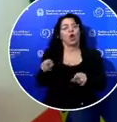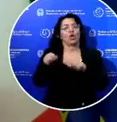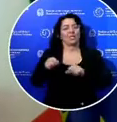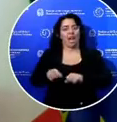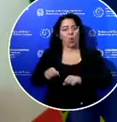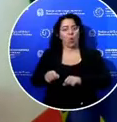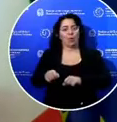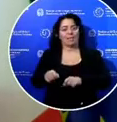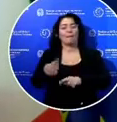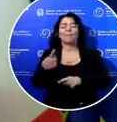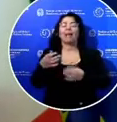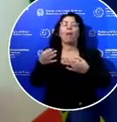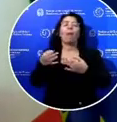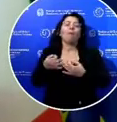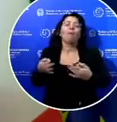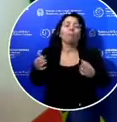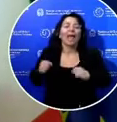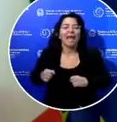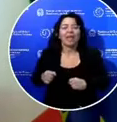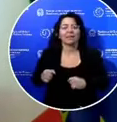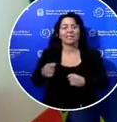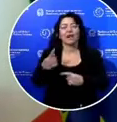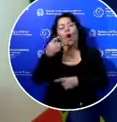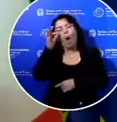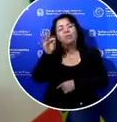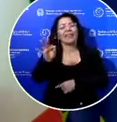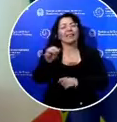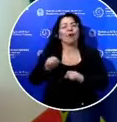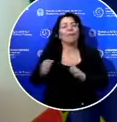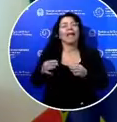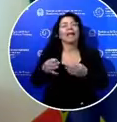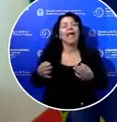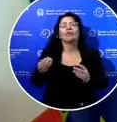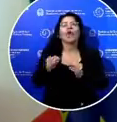loro benessere, su ciò che può portare al loro benessere, affinché siano effettuate delle scelte